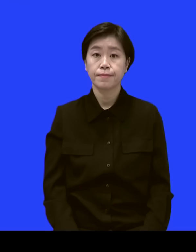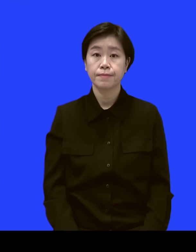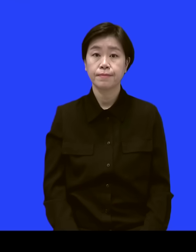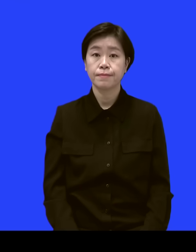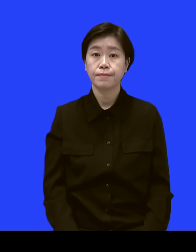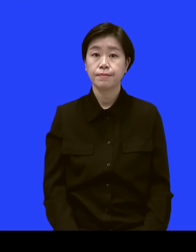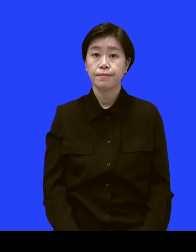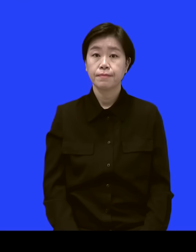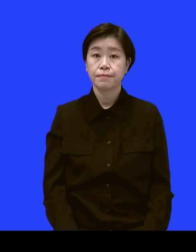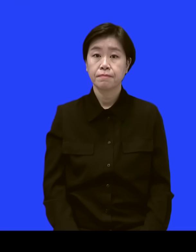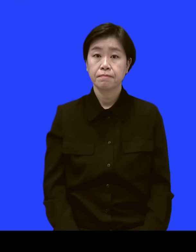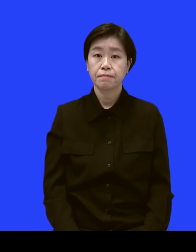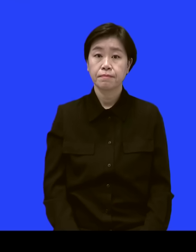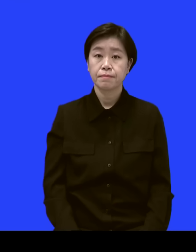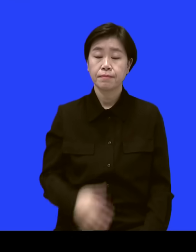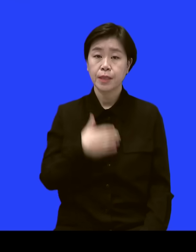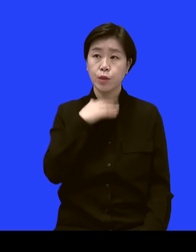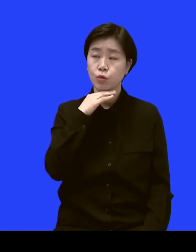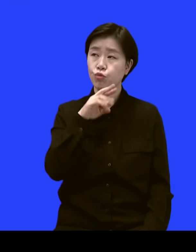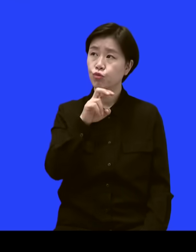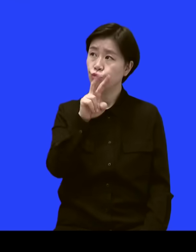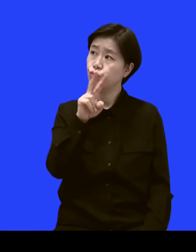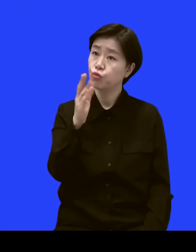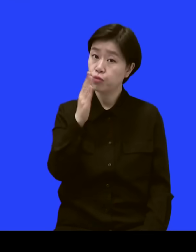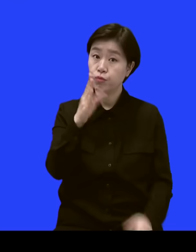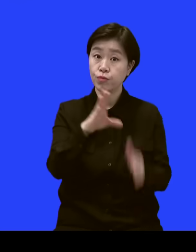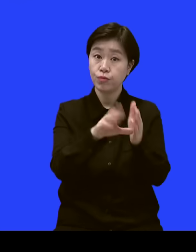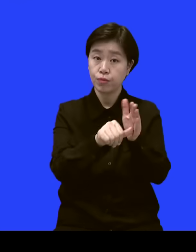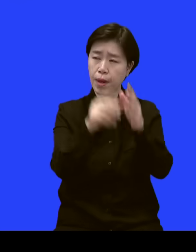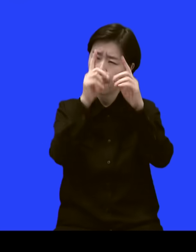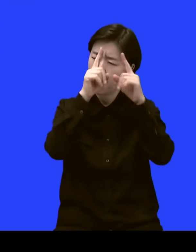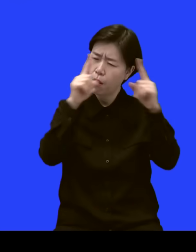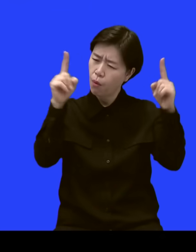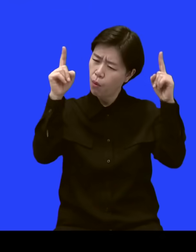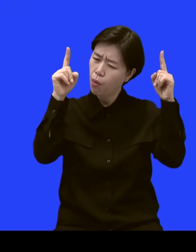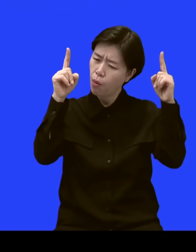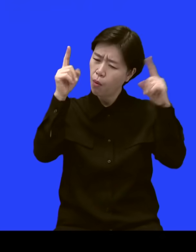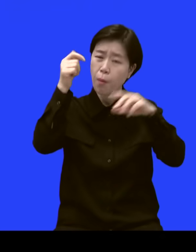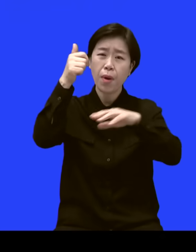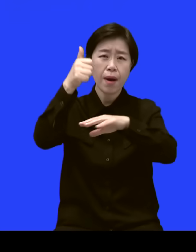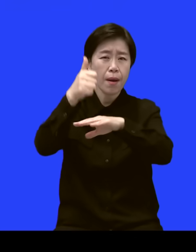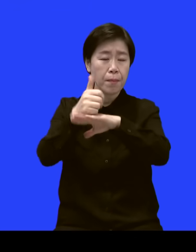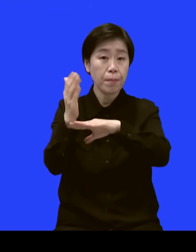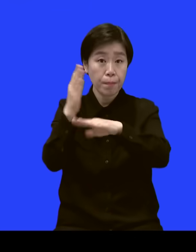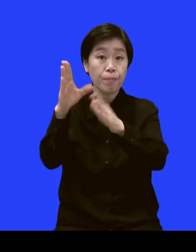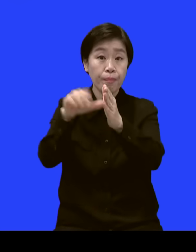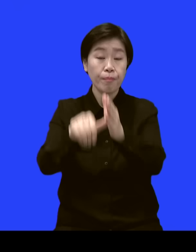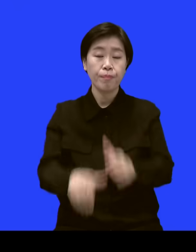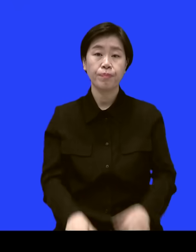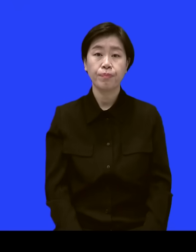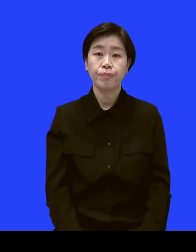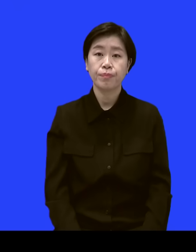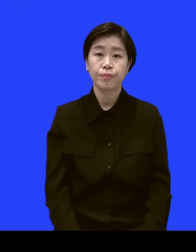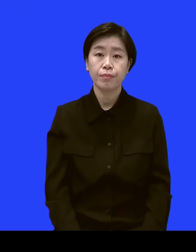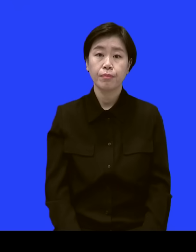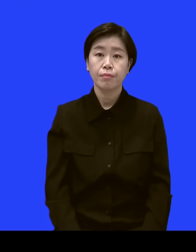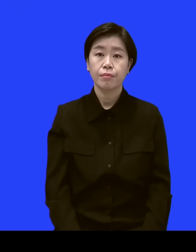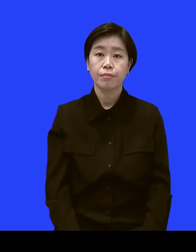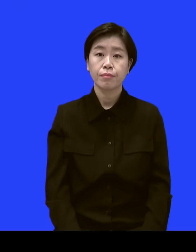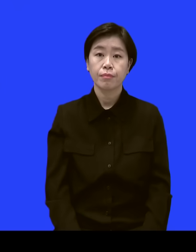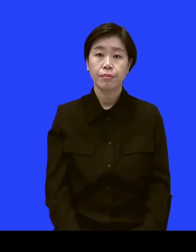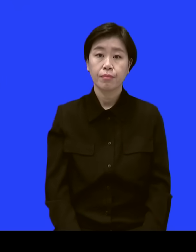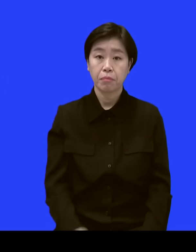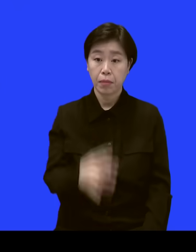예, 그 당시에는 이제 학교 다닐 때니까 대학교 한 1학년 말쯤이었던 것 같아요. 근데 이제